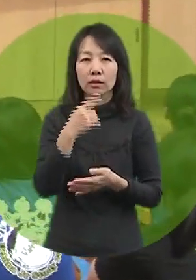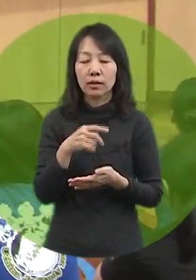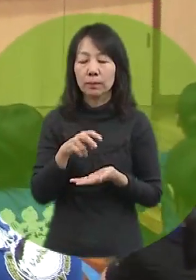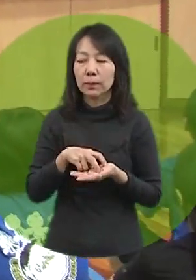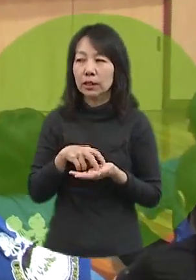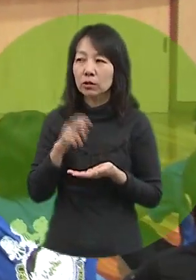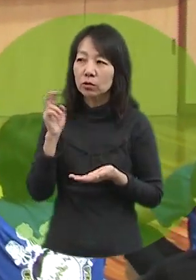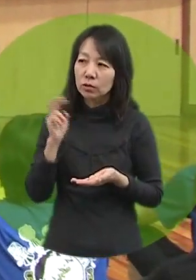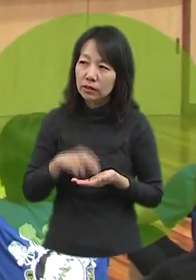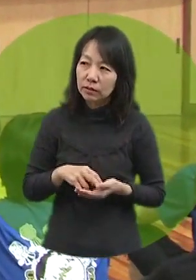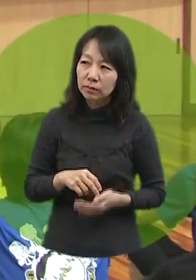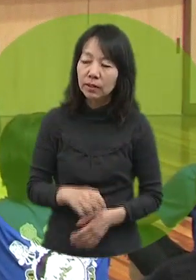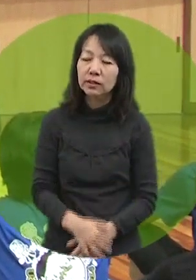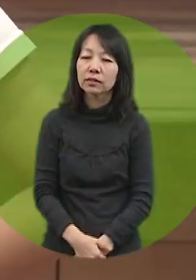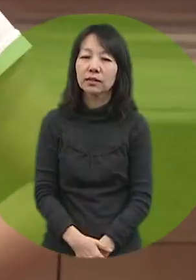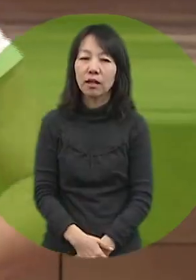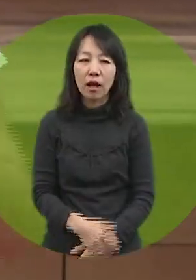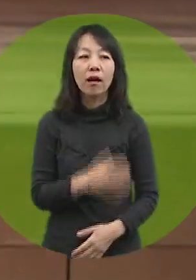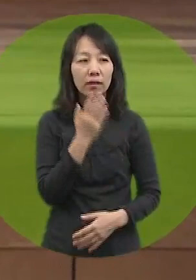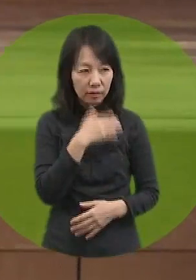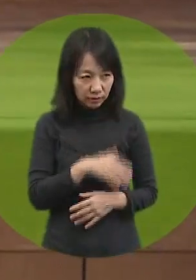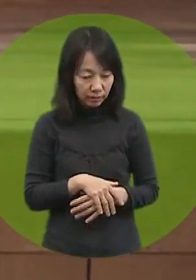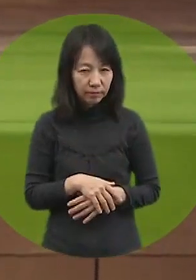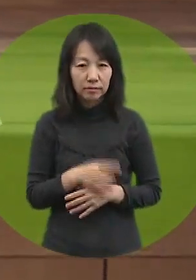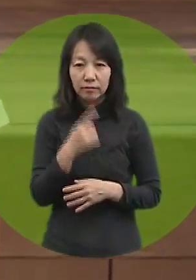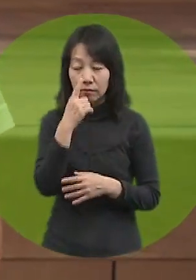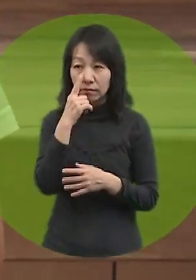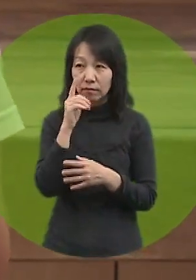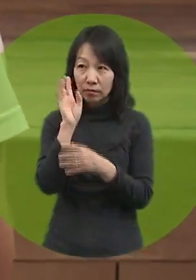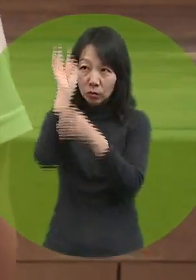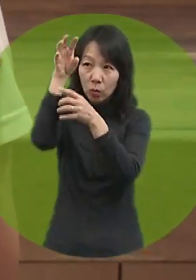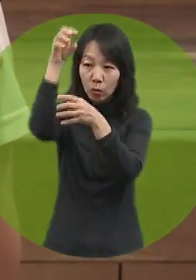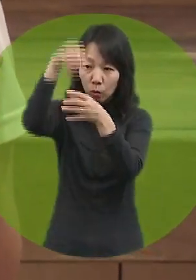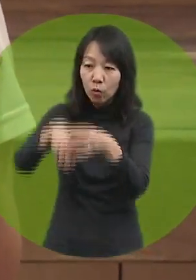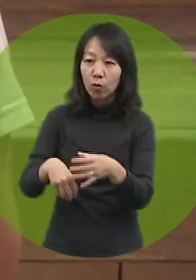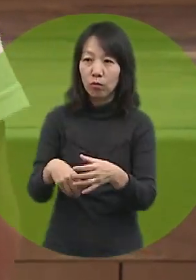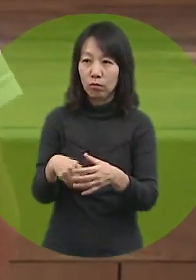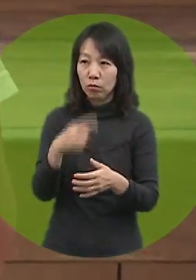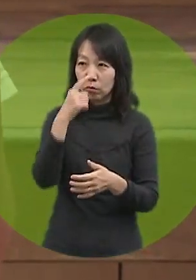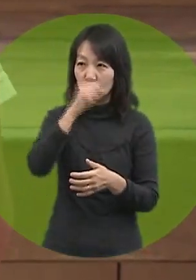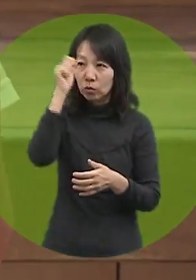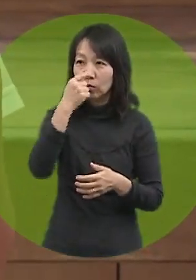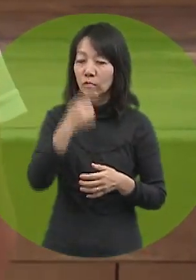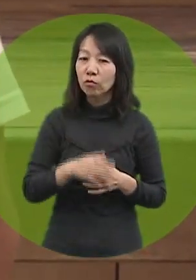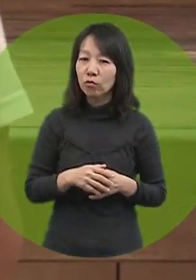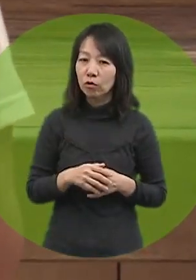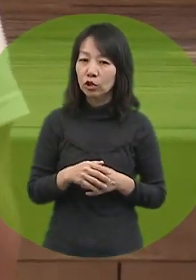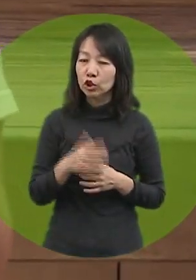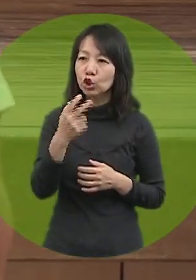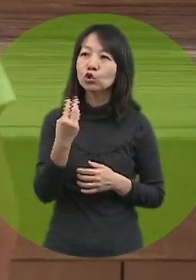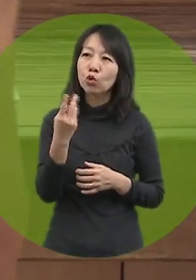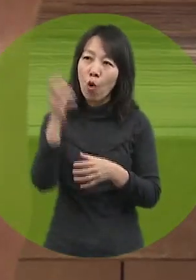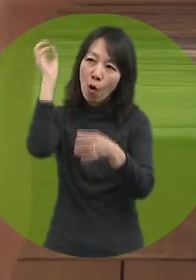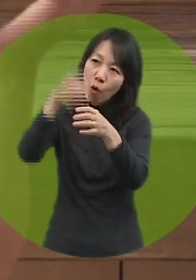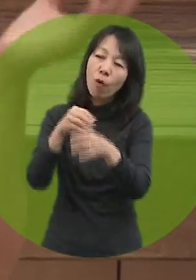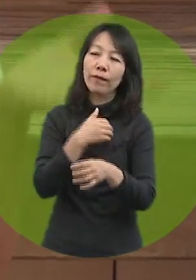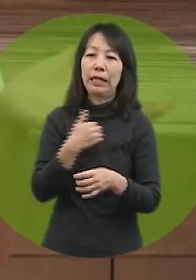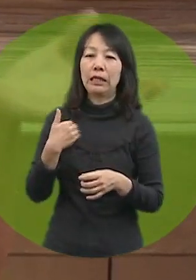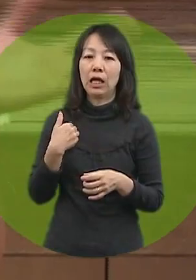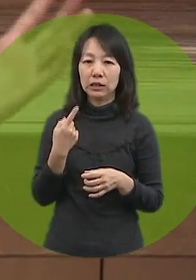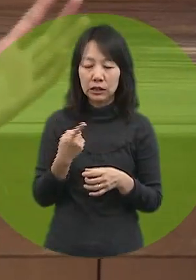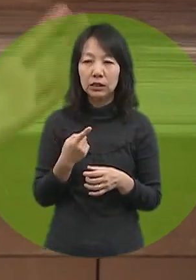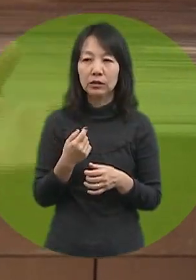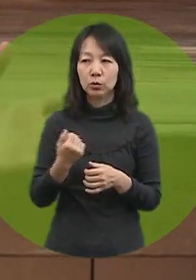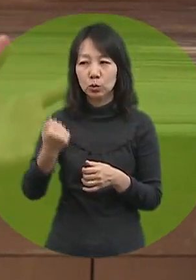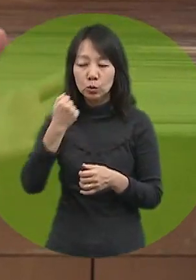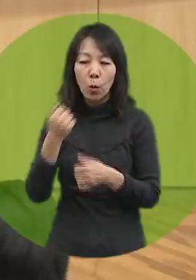ですね。 そうです。 びっくり。私点決めたんです。あーシュートできたし、うん、有力な助っ